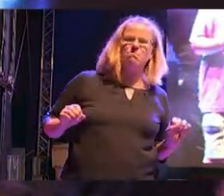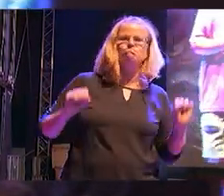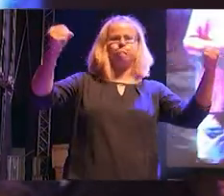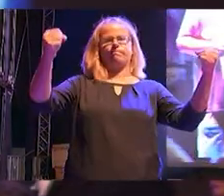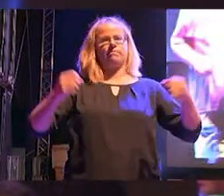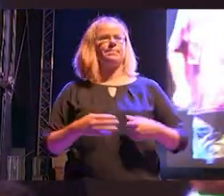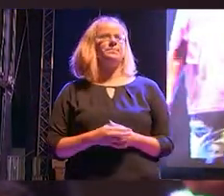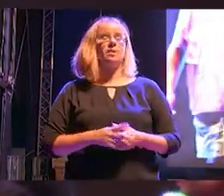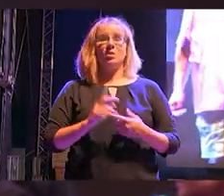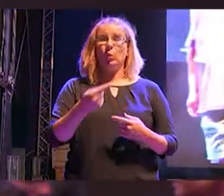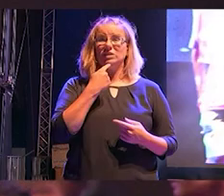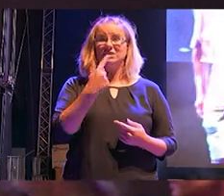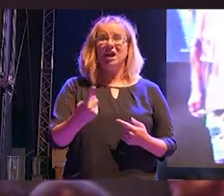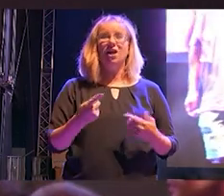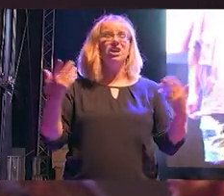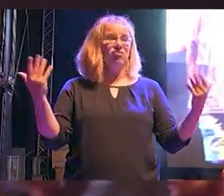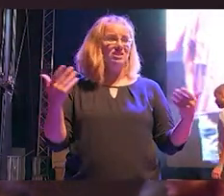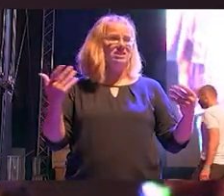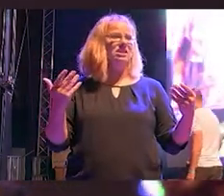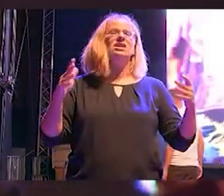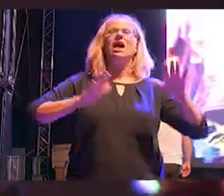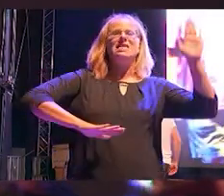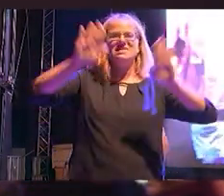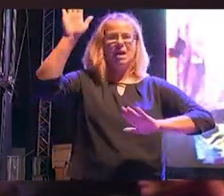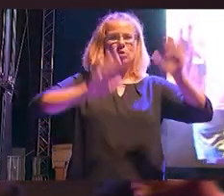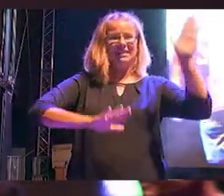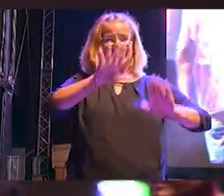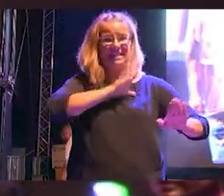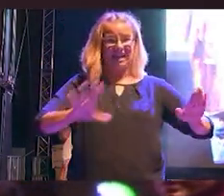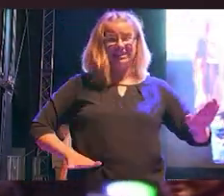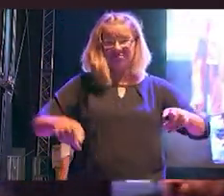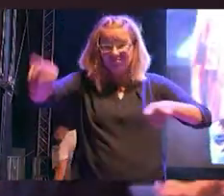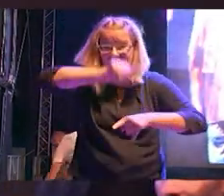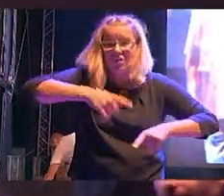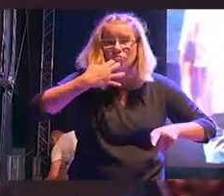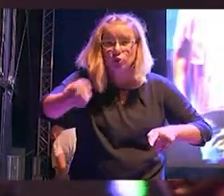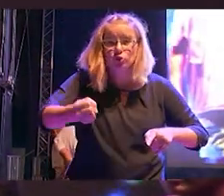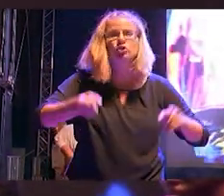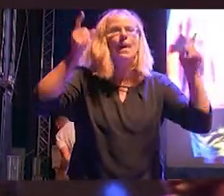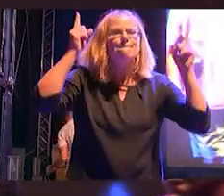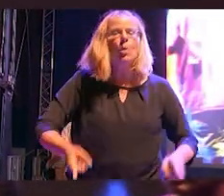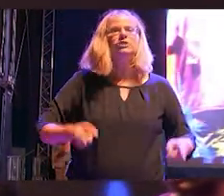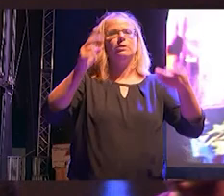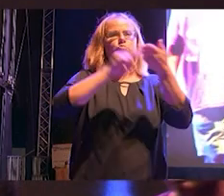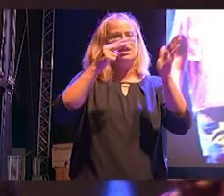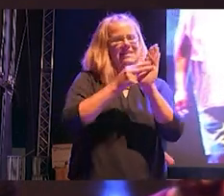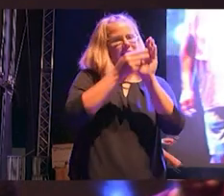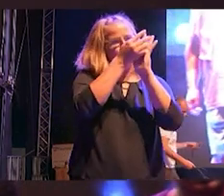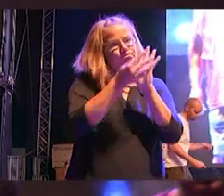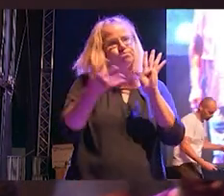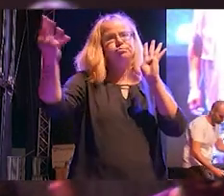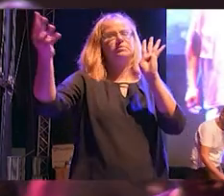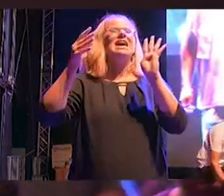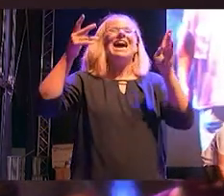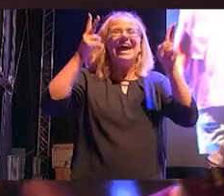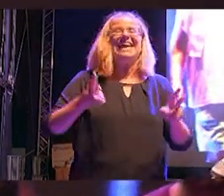Und ich sage euch, liebe Menschen, wer Demokratie in Sachsen will, muss endlich auch eine Politik entwickeln, die gleiche Rechte für